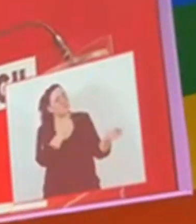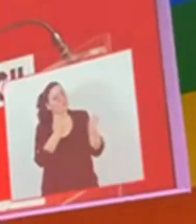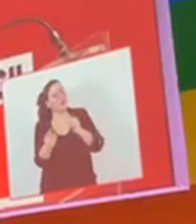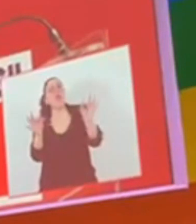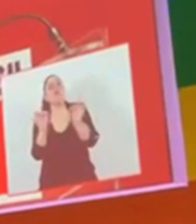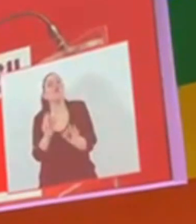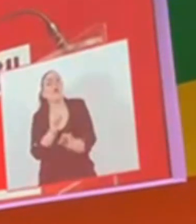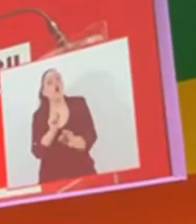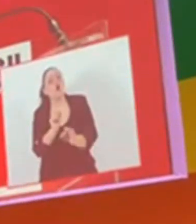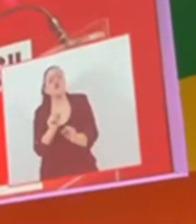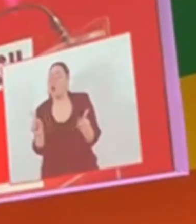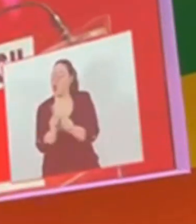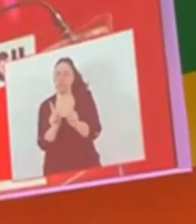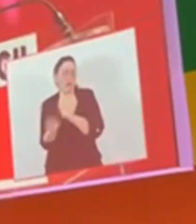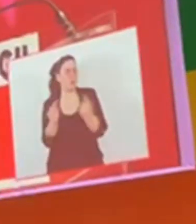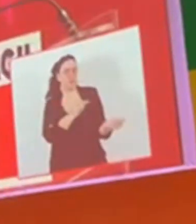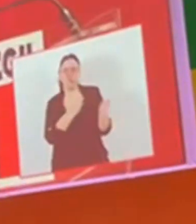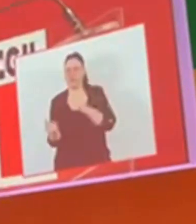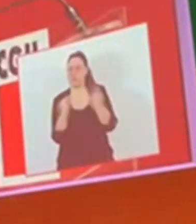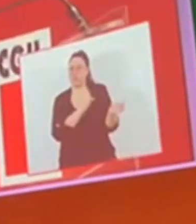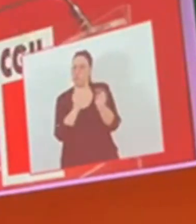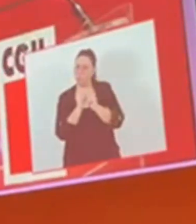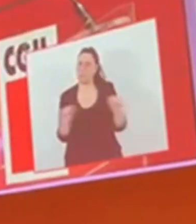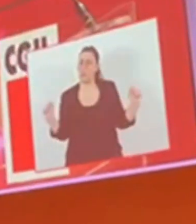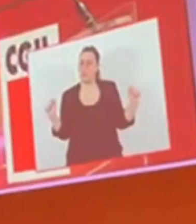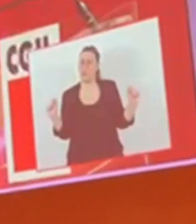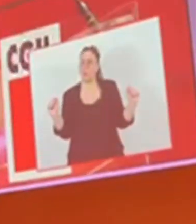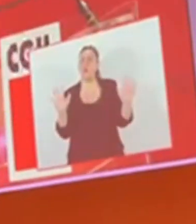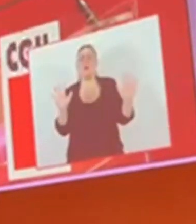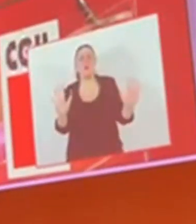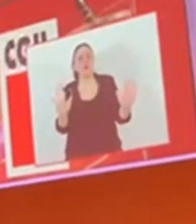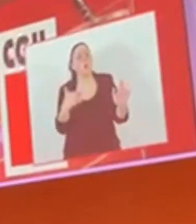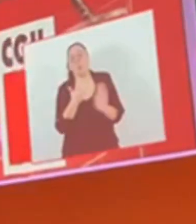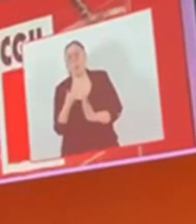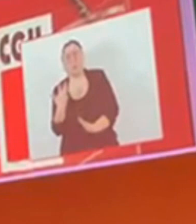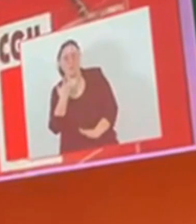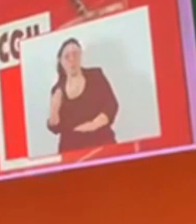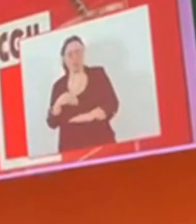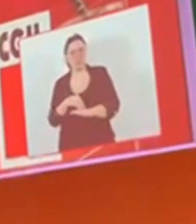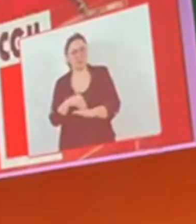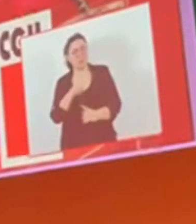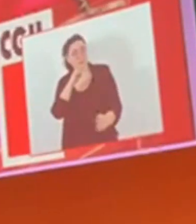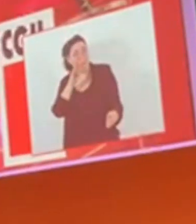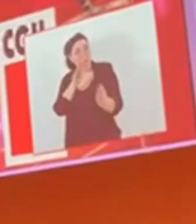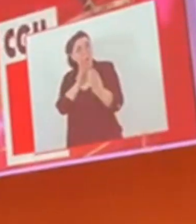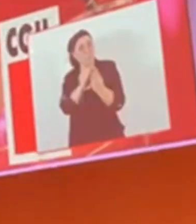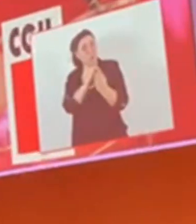concludo, se il nostro approccio è sincero, io posso sempre imparare anche dagli errori distanti